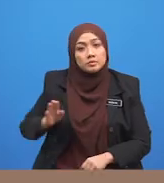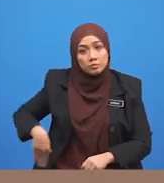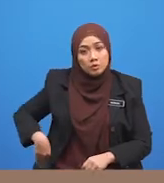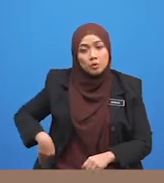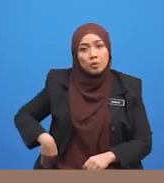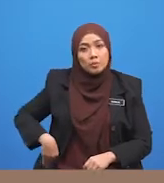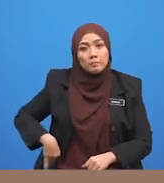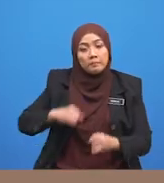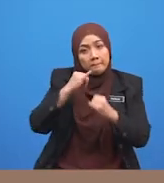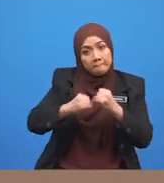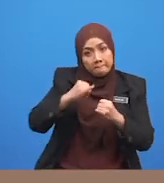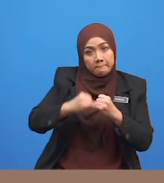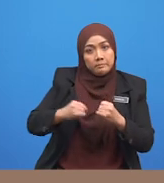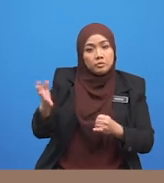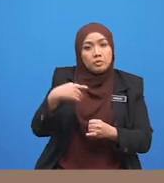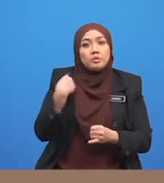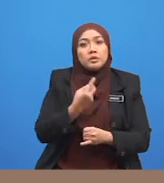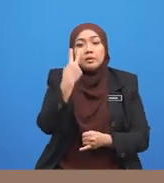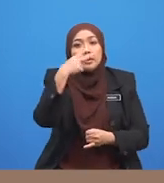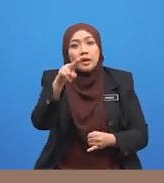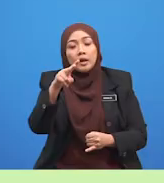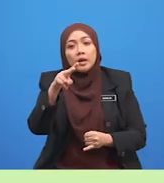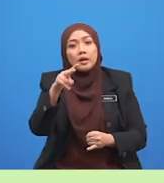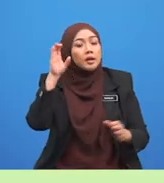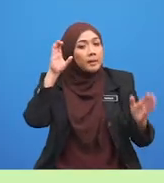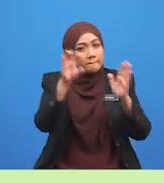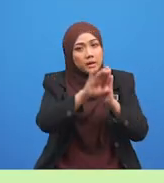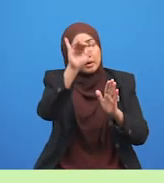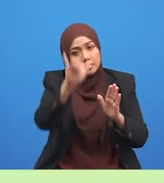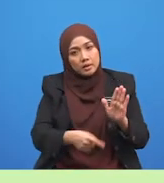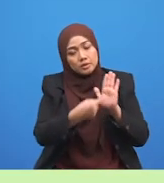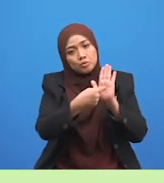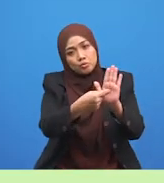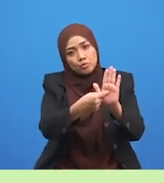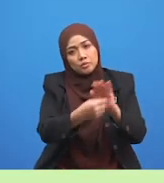Sebelum cikgu mengundur diri, mari kita lihat slide yang terakhir ini.